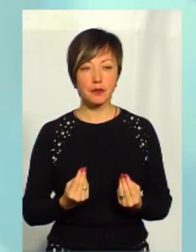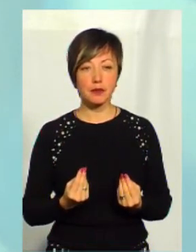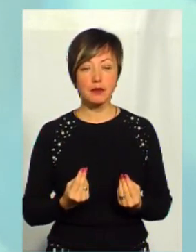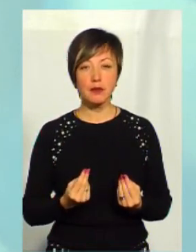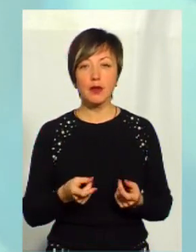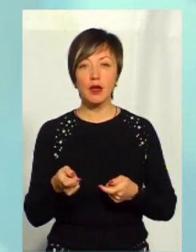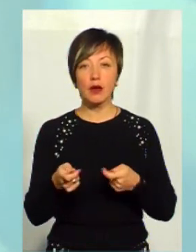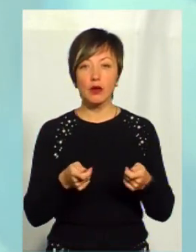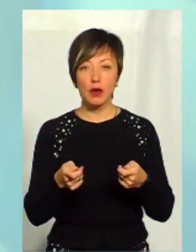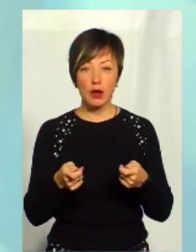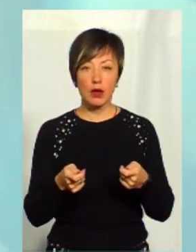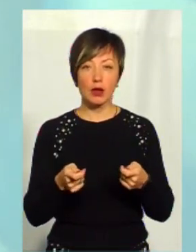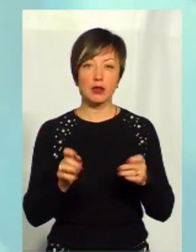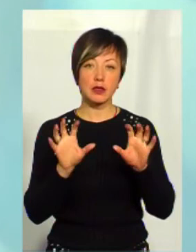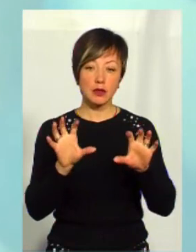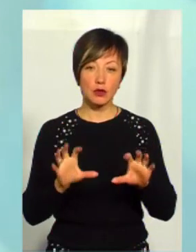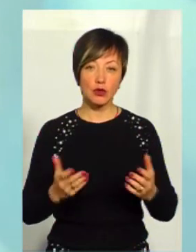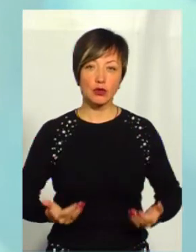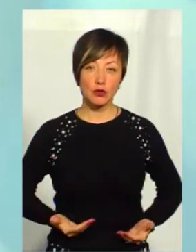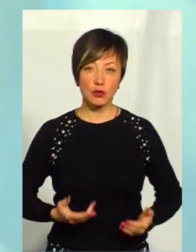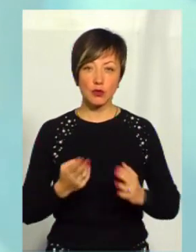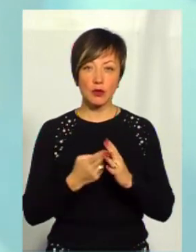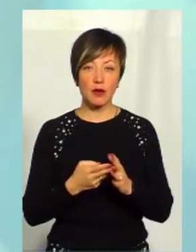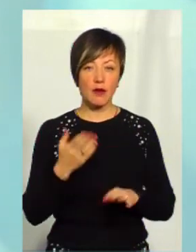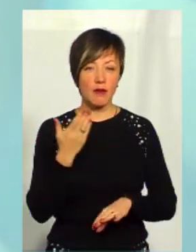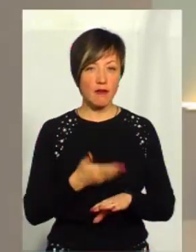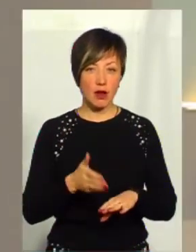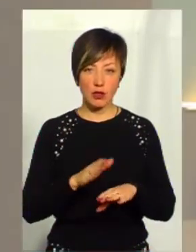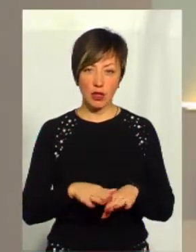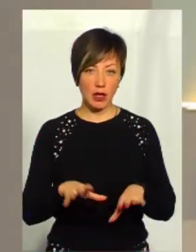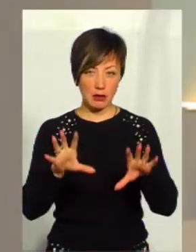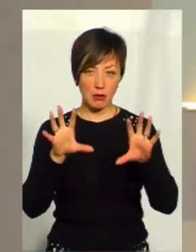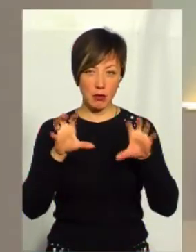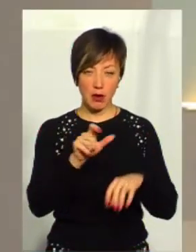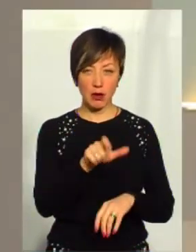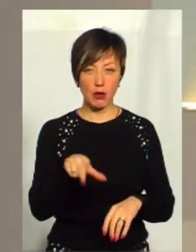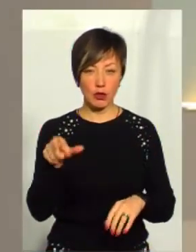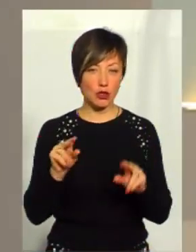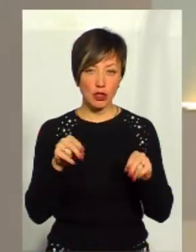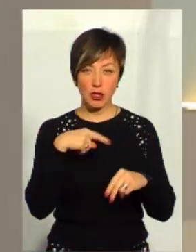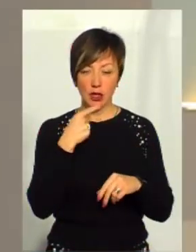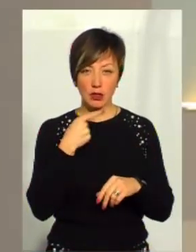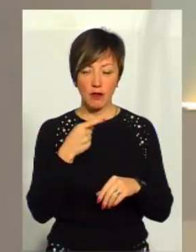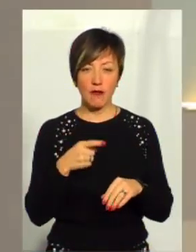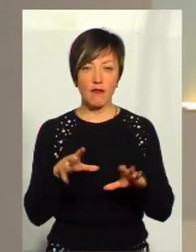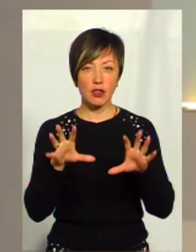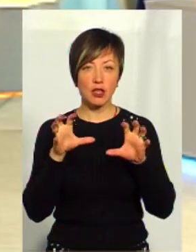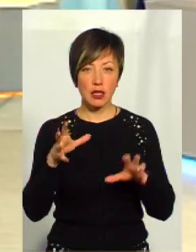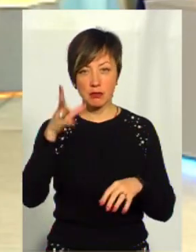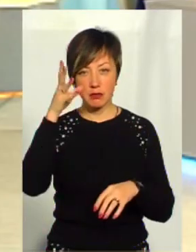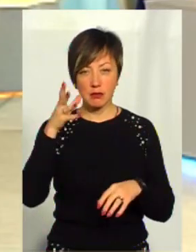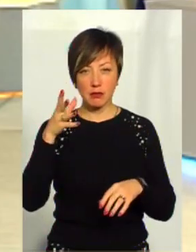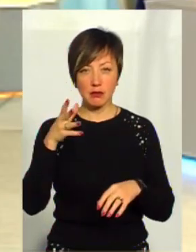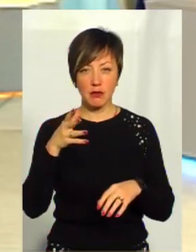правове самої житлової субсидії, воно важке для сприймання для людей. Воно, чесно говоря, важке для сприймання